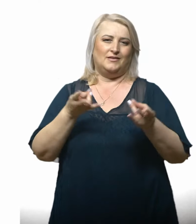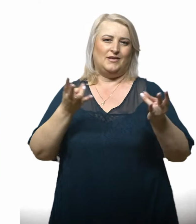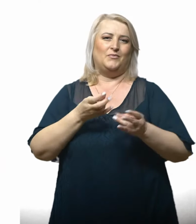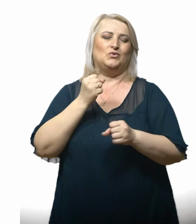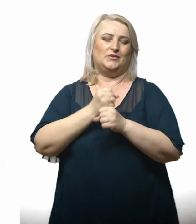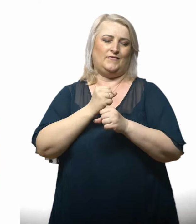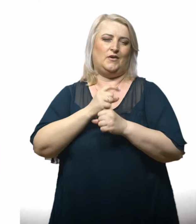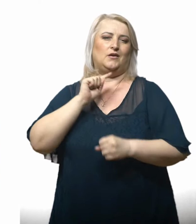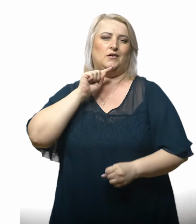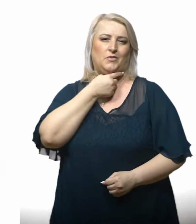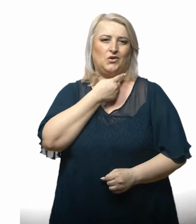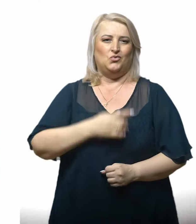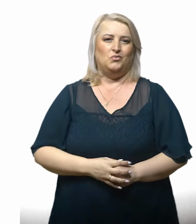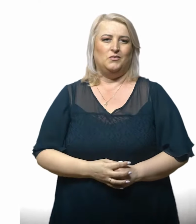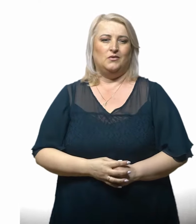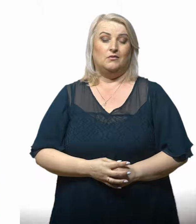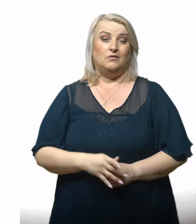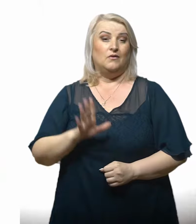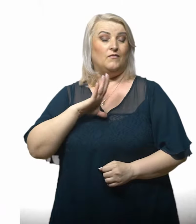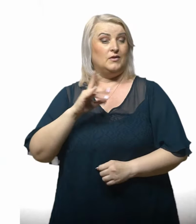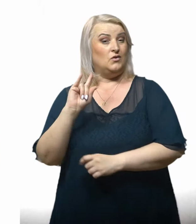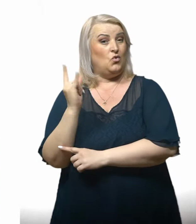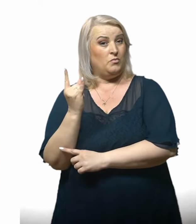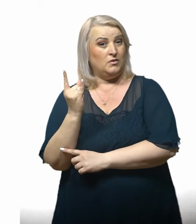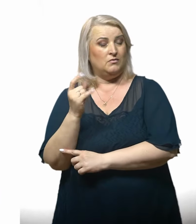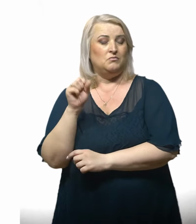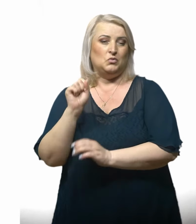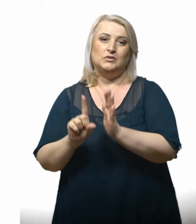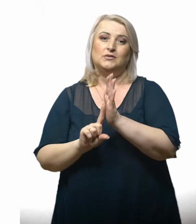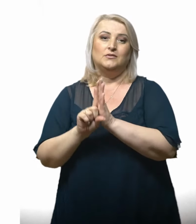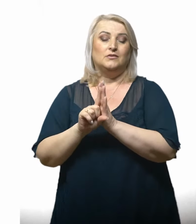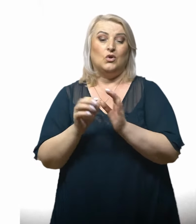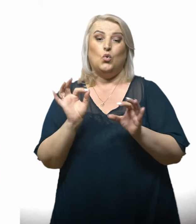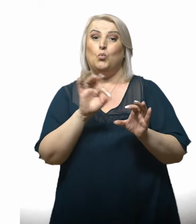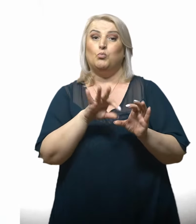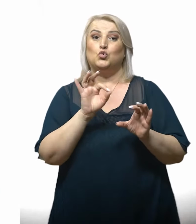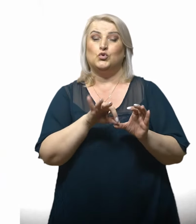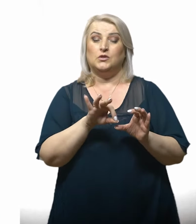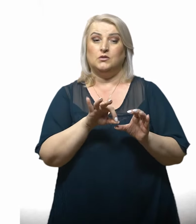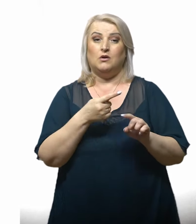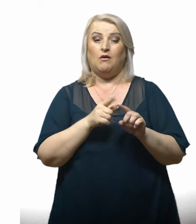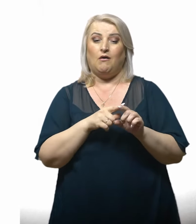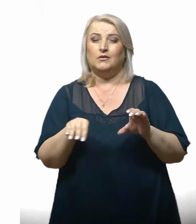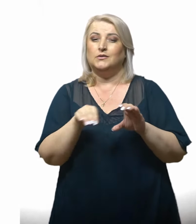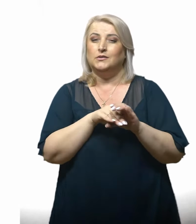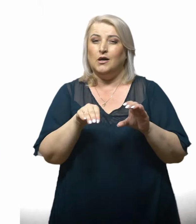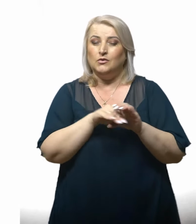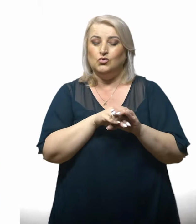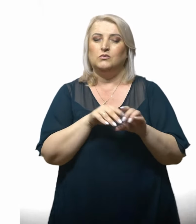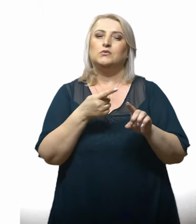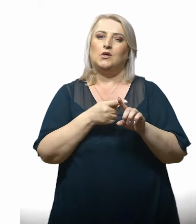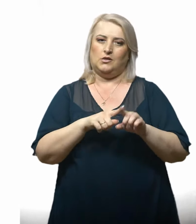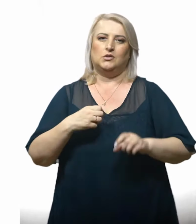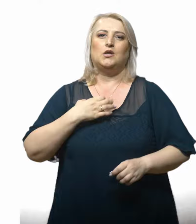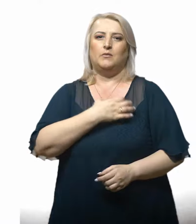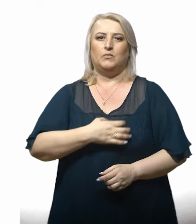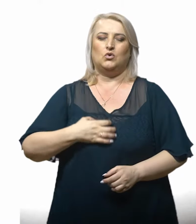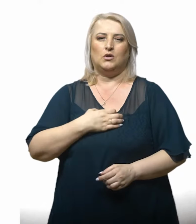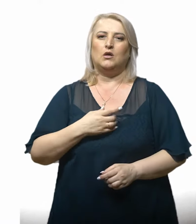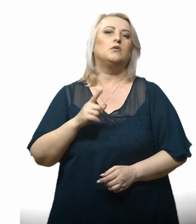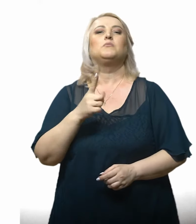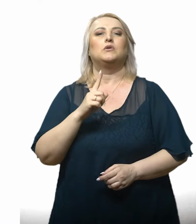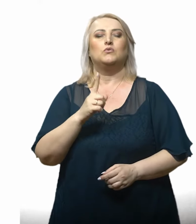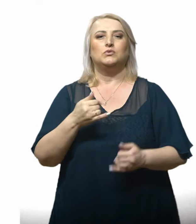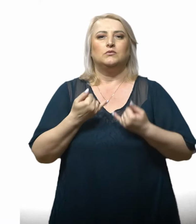facem economii. Fiind copil, poți începe cu o pușculiță în care să aduni și asta este important, deoarece